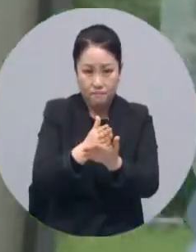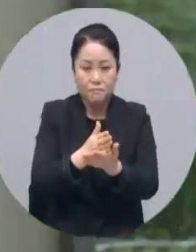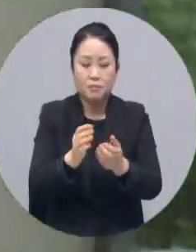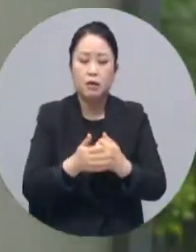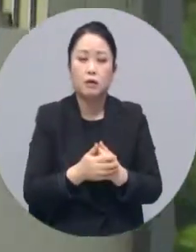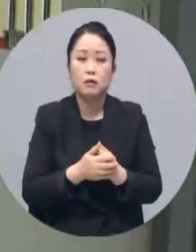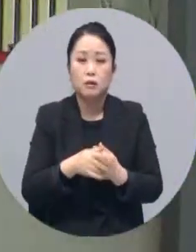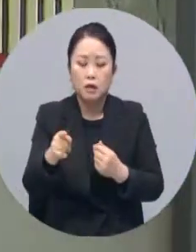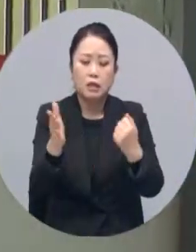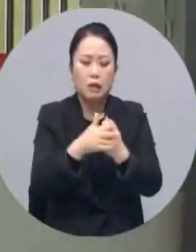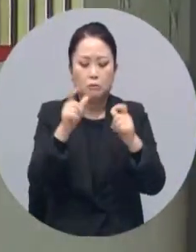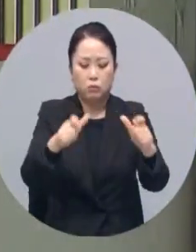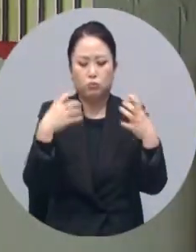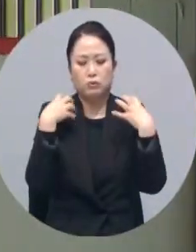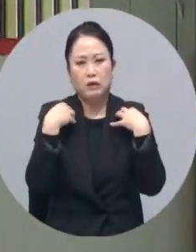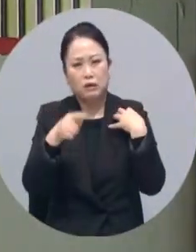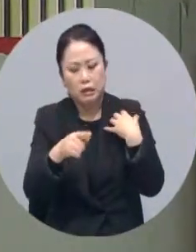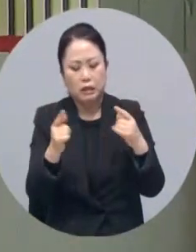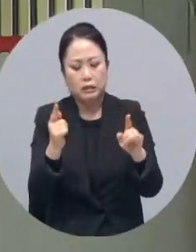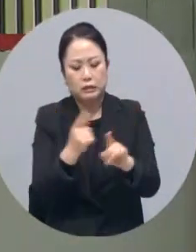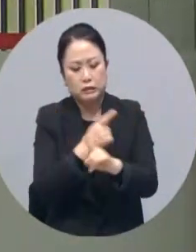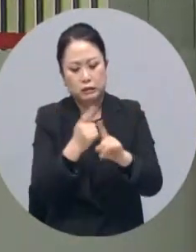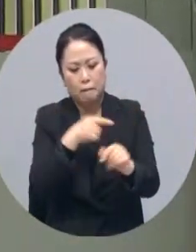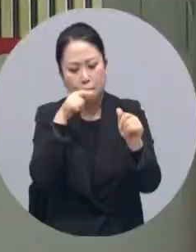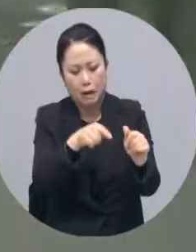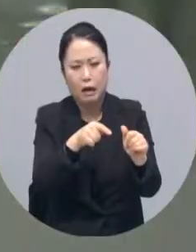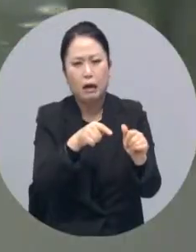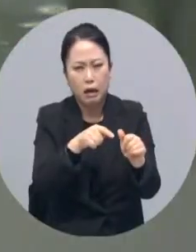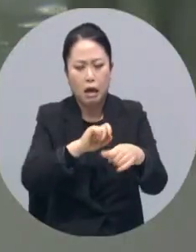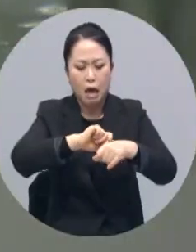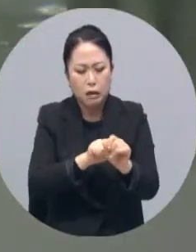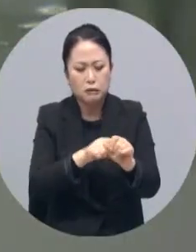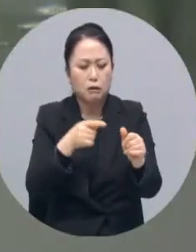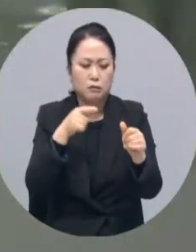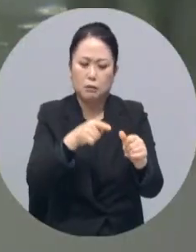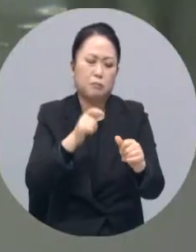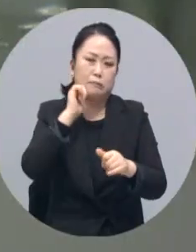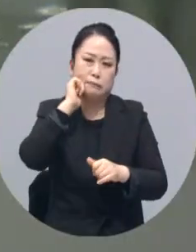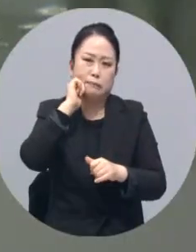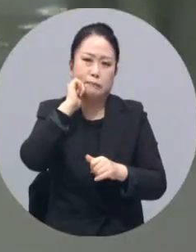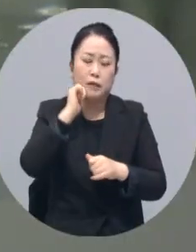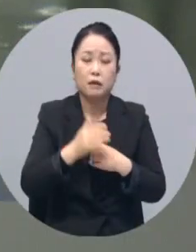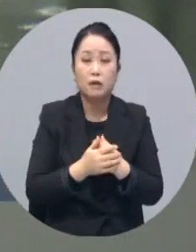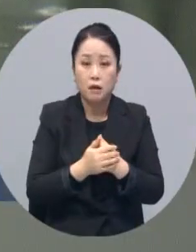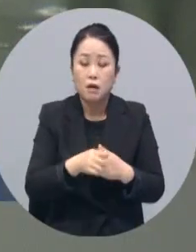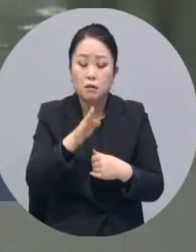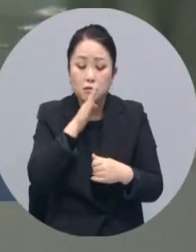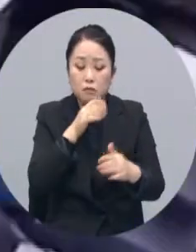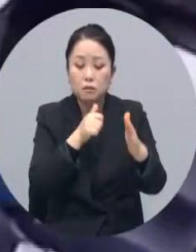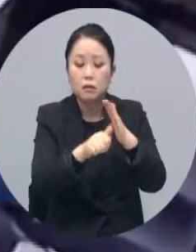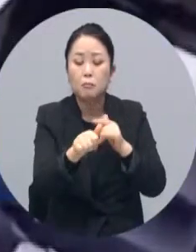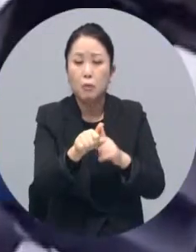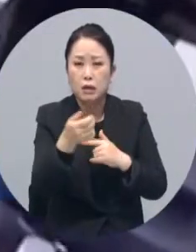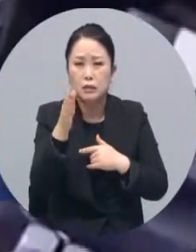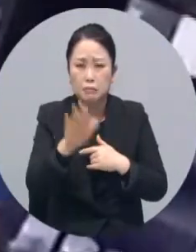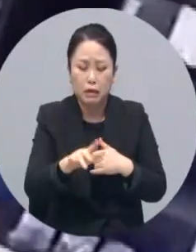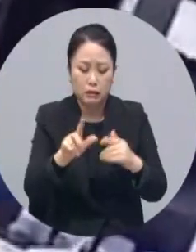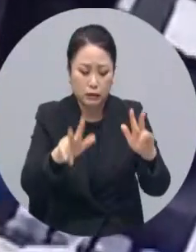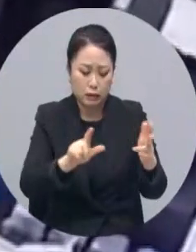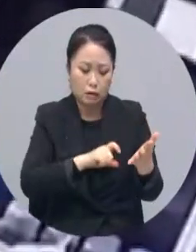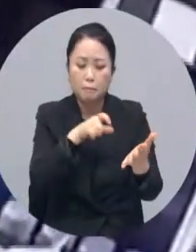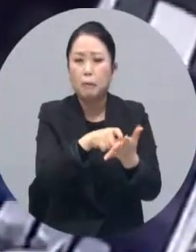이 때문에 구청은 시정 조치 외에 아무런 행정 처분도 할 수 없습니다. 실질적인 대표라고는 하나 현 대표가